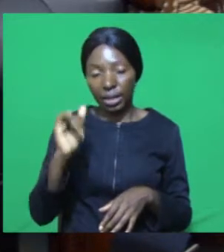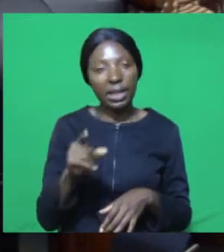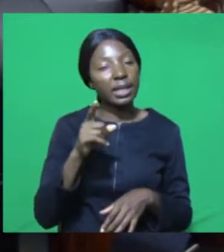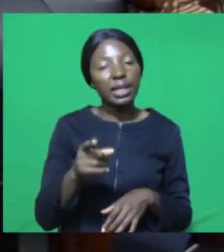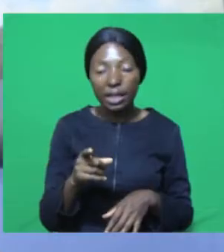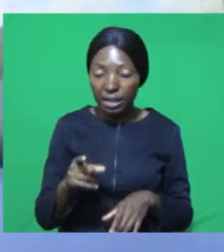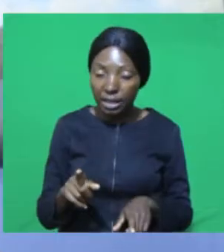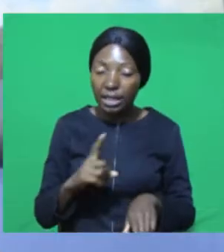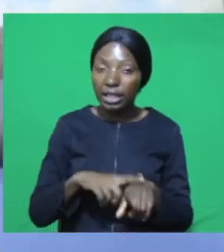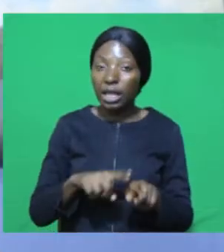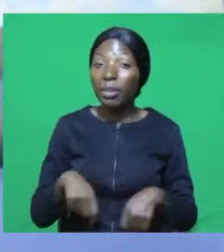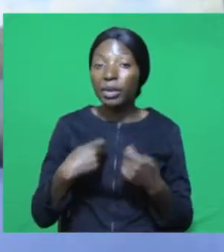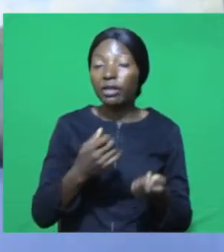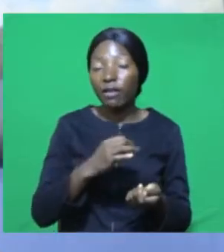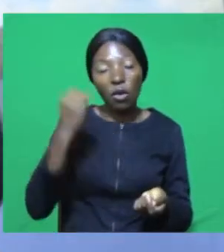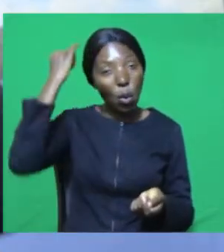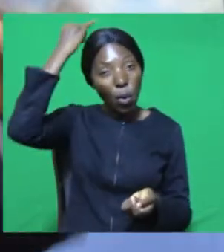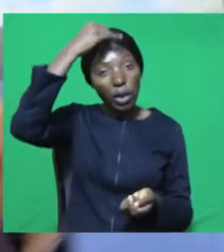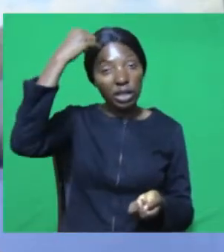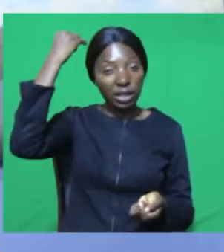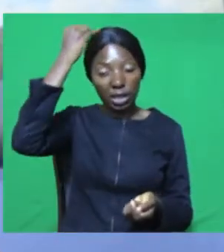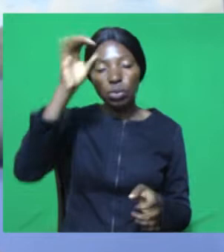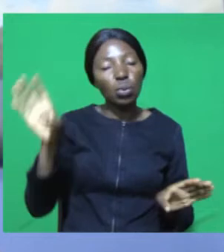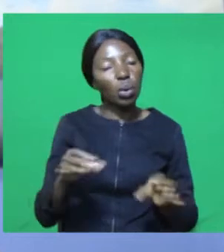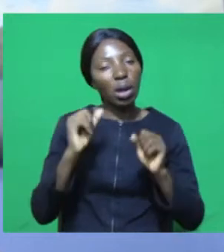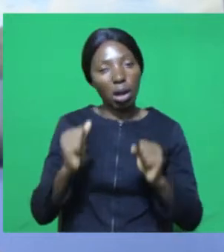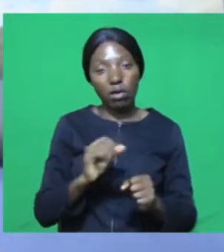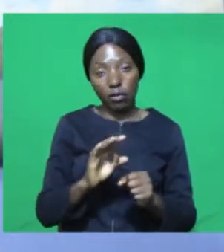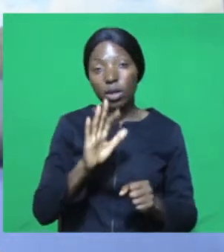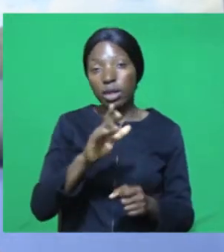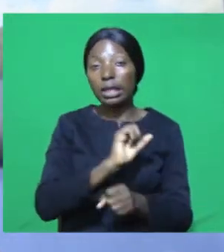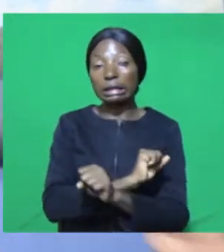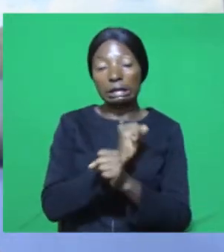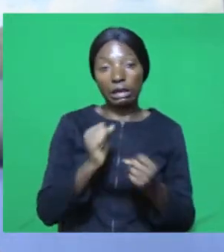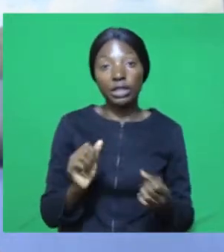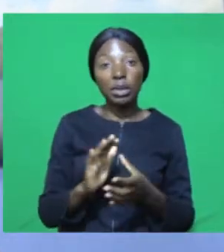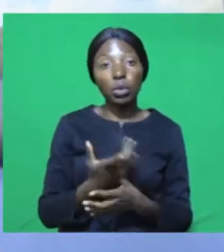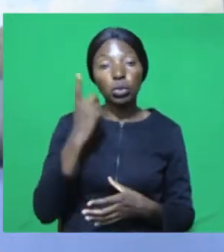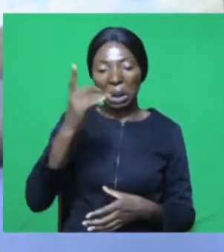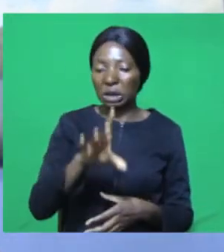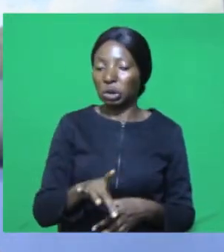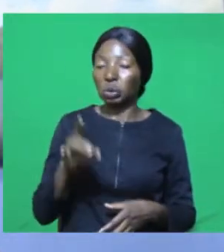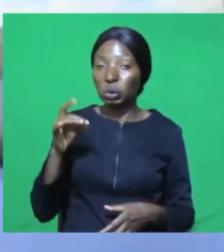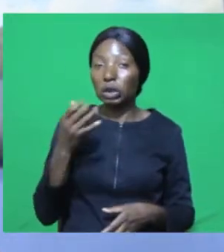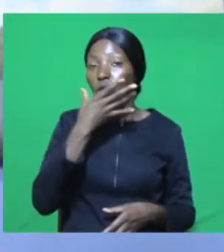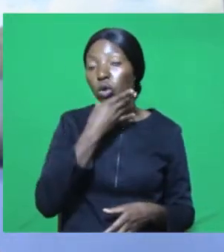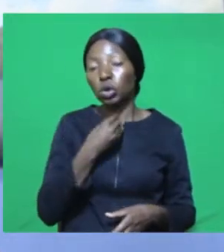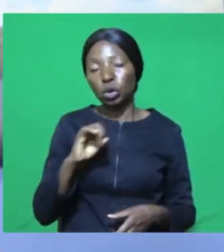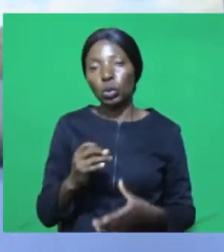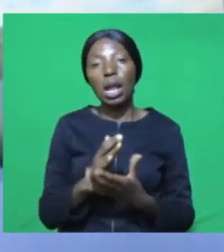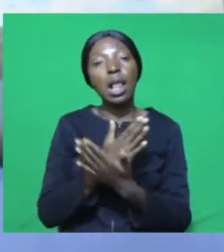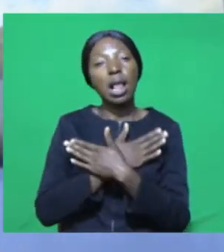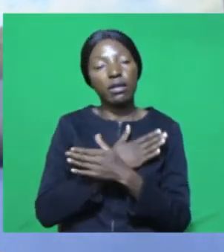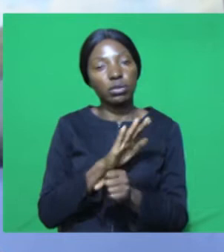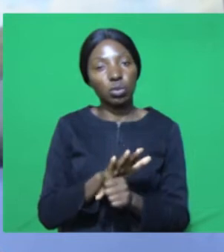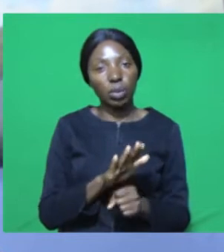yakatsaurirwa vaIsraeri. Okay. Kuti vashandire kuponeswa kwavo sedzinza rakanga rakasarudzwa naMwari. Right.